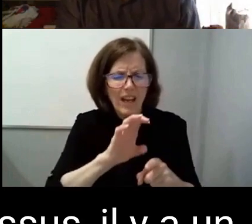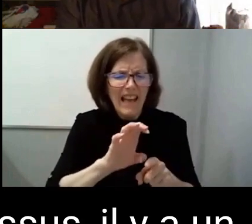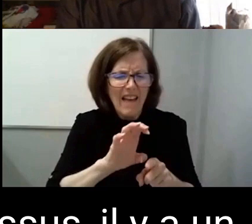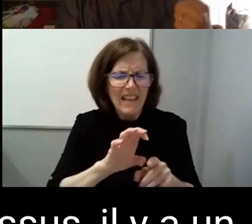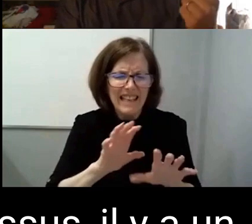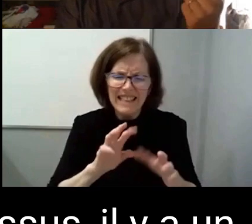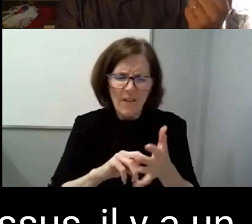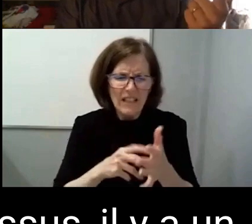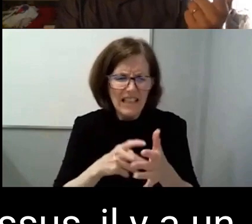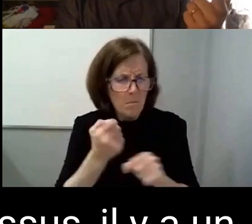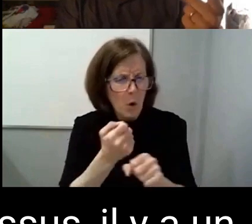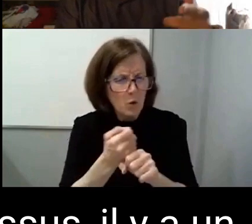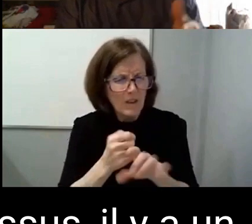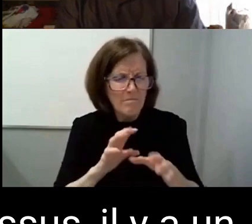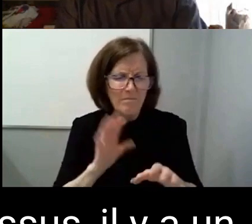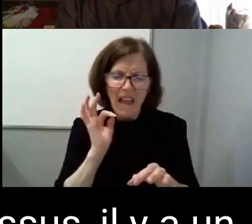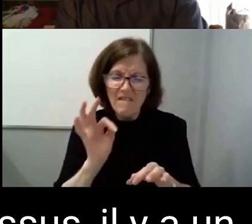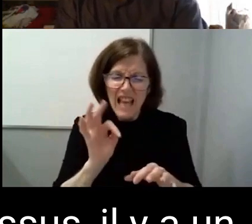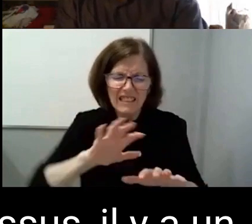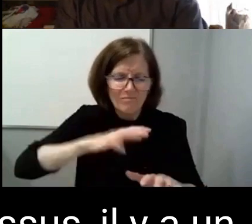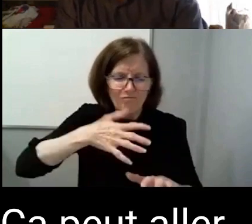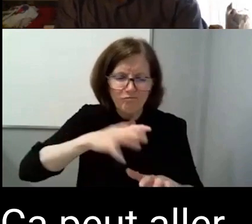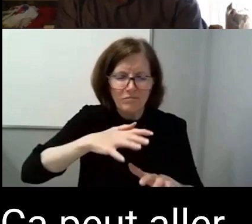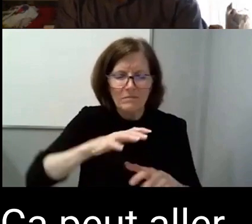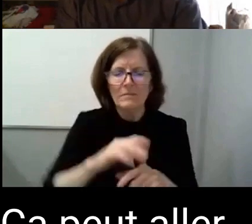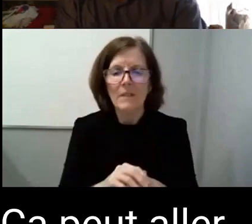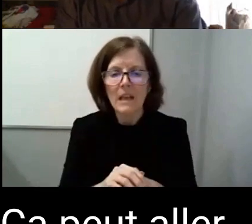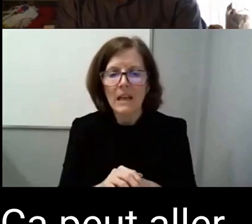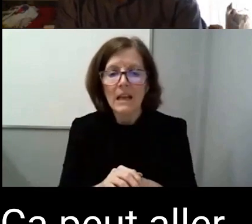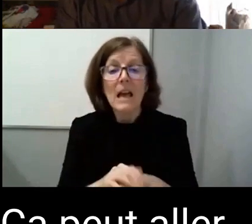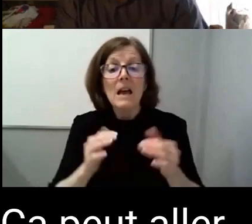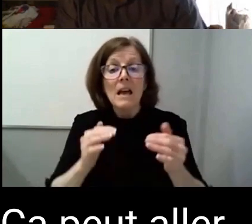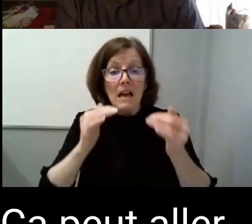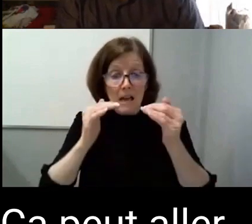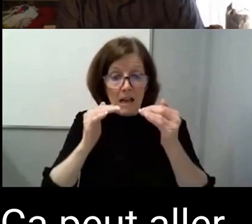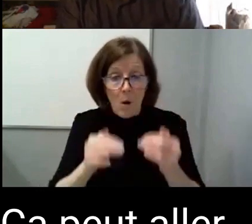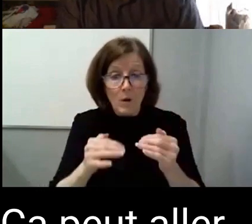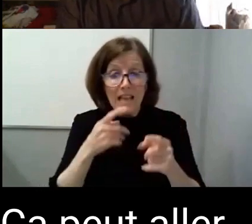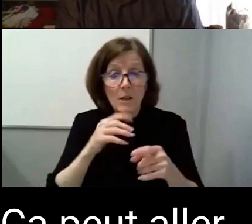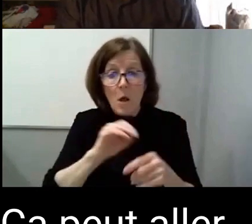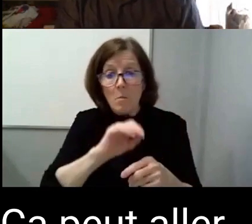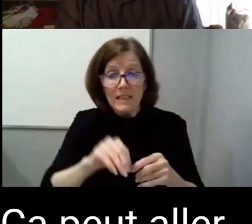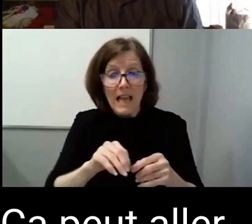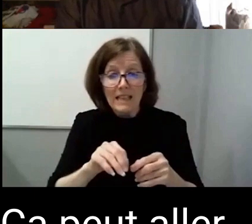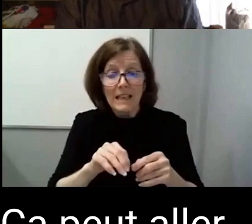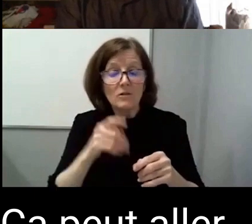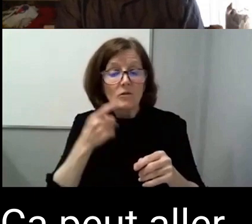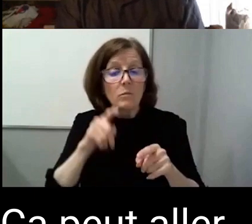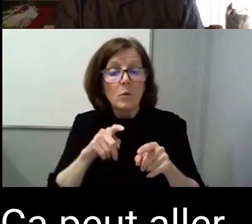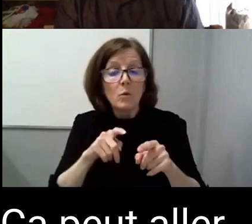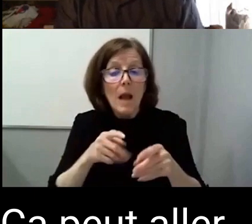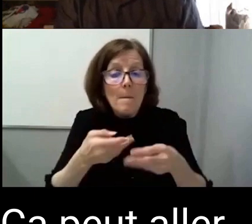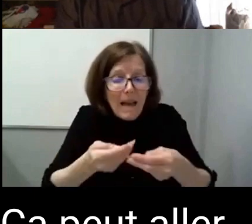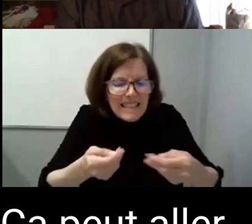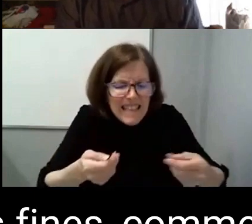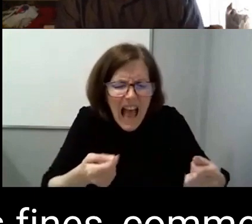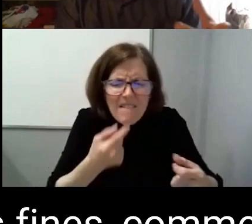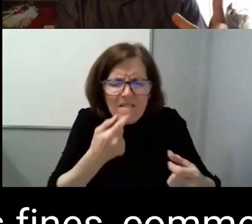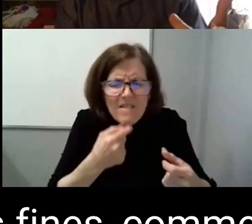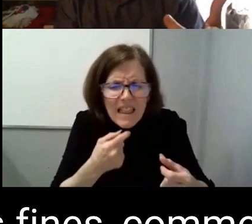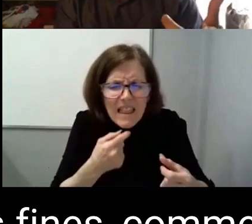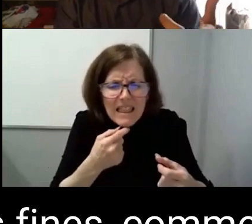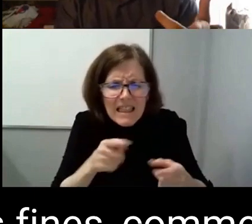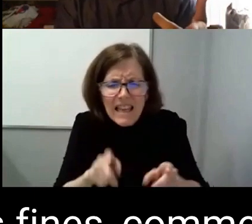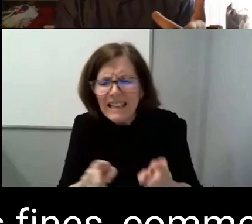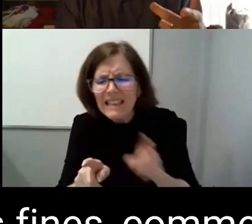d'inoculation. Puis, au-dessus, il y a un ratio entre des matières fines et grossières. Ça peut aller des deux